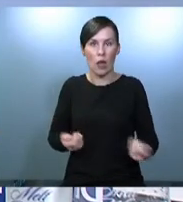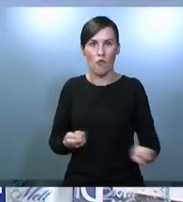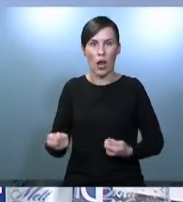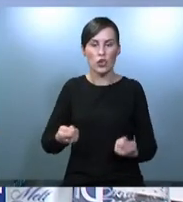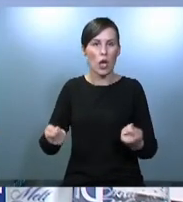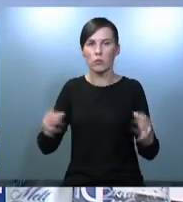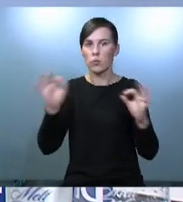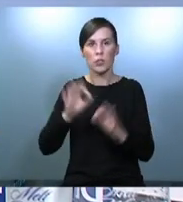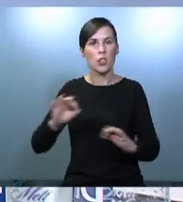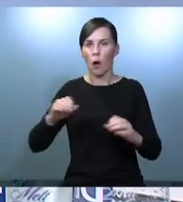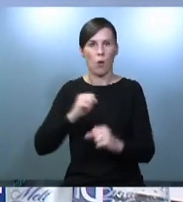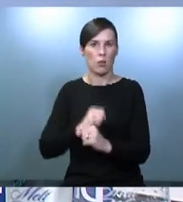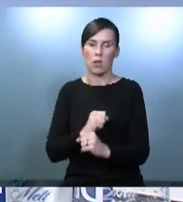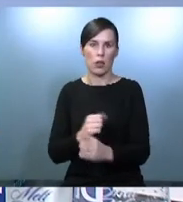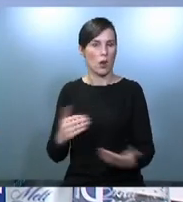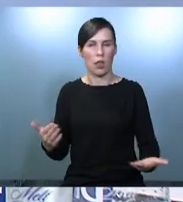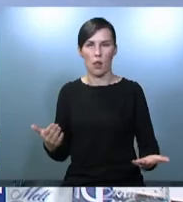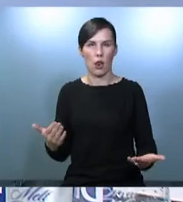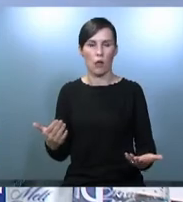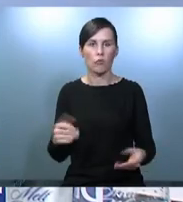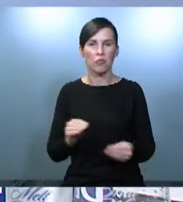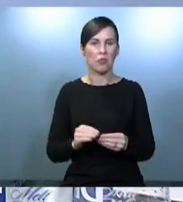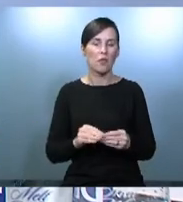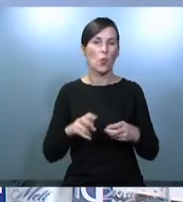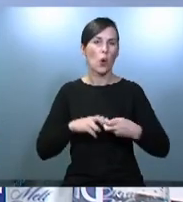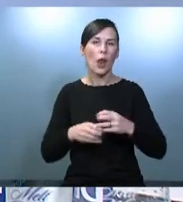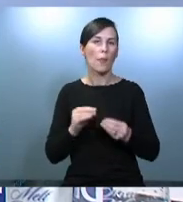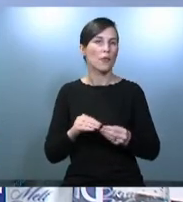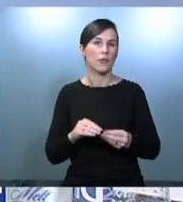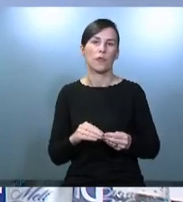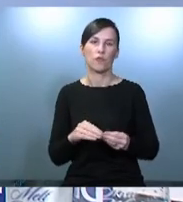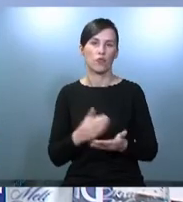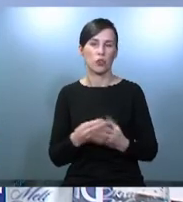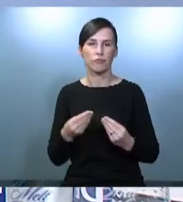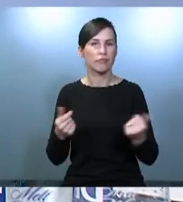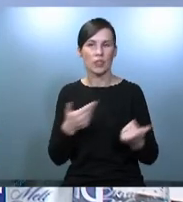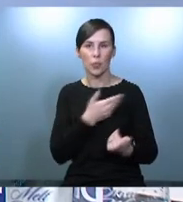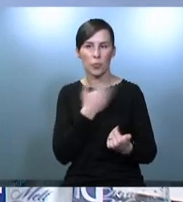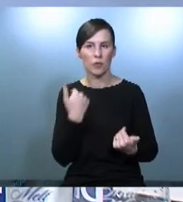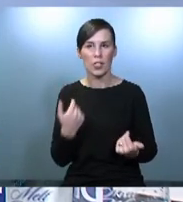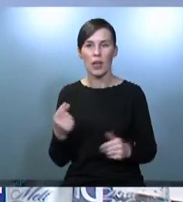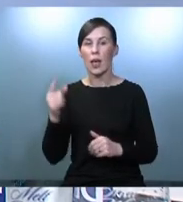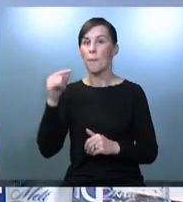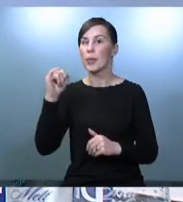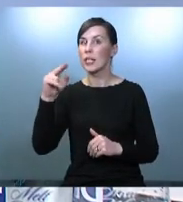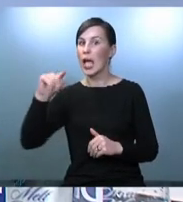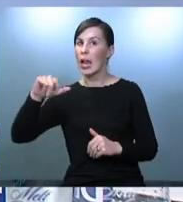nedarė, kad identifikuotų ir išspręstų kai kurias atrodytų akivaizdžias problemas, todėl ponas Pikelis turi teisę dabar į tai atsakyti.